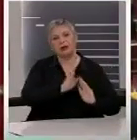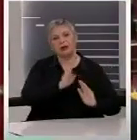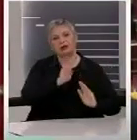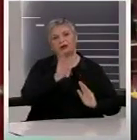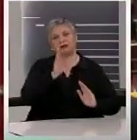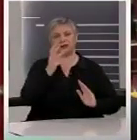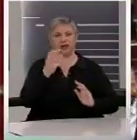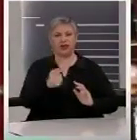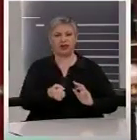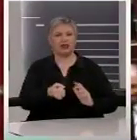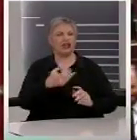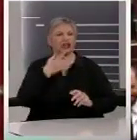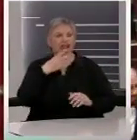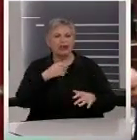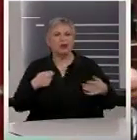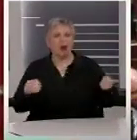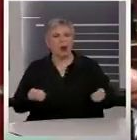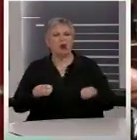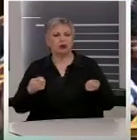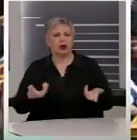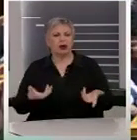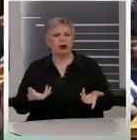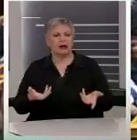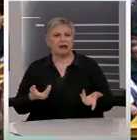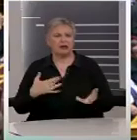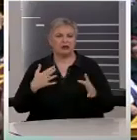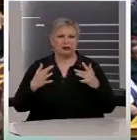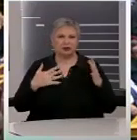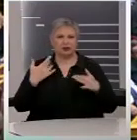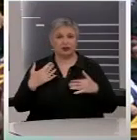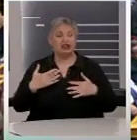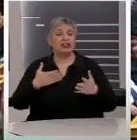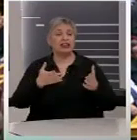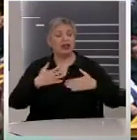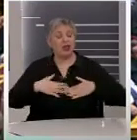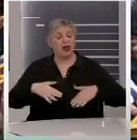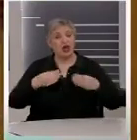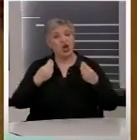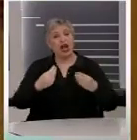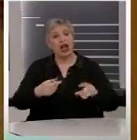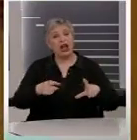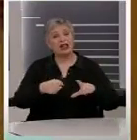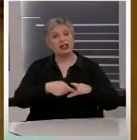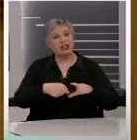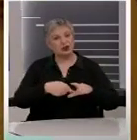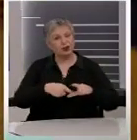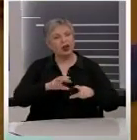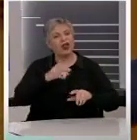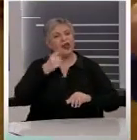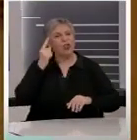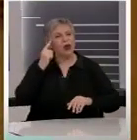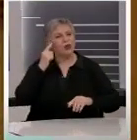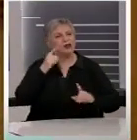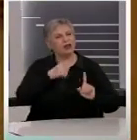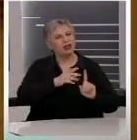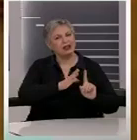Και γιατί το έκανα αυτό την ανωδική? Γιατί θέλω να έχετε καλά Χριστούγεννα, να νομίζετε ότι έχετε ανωδική